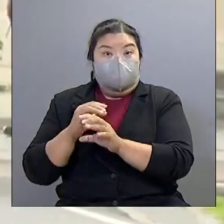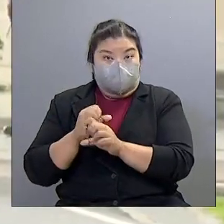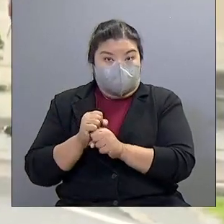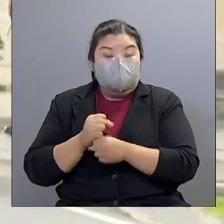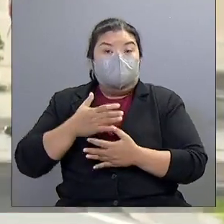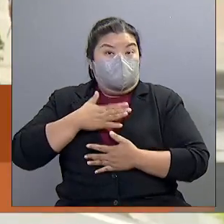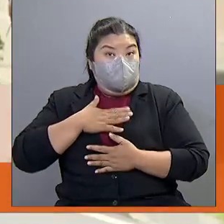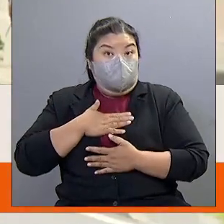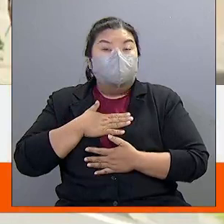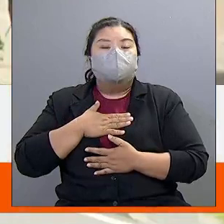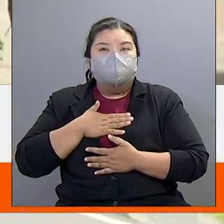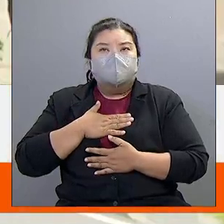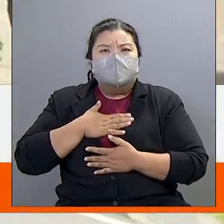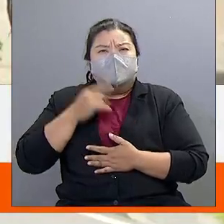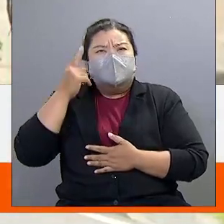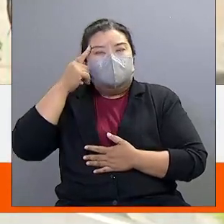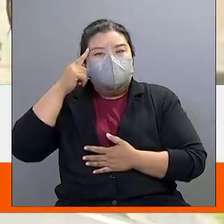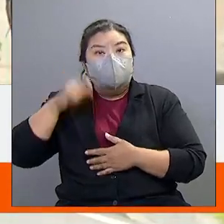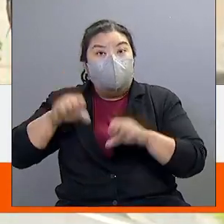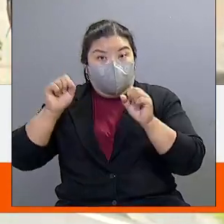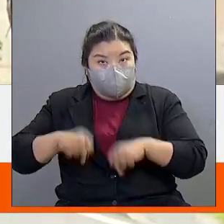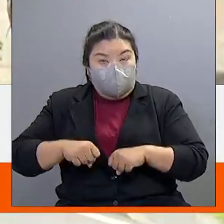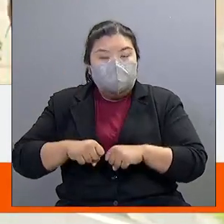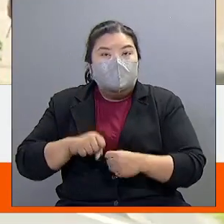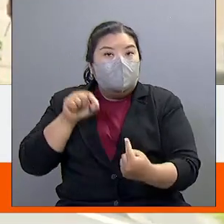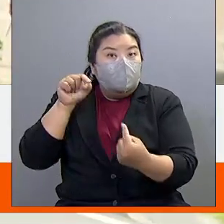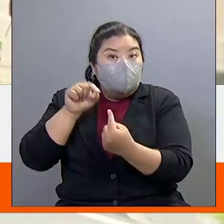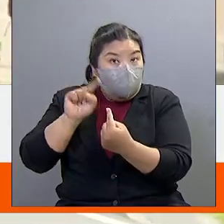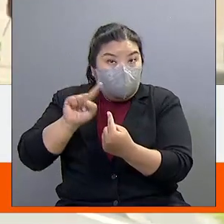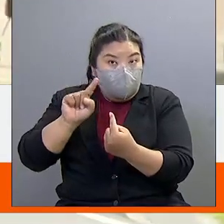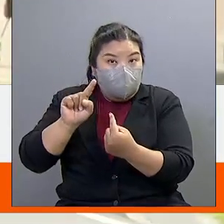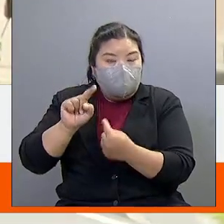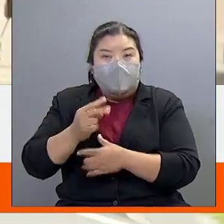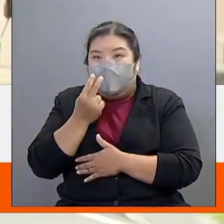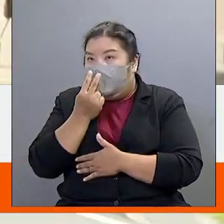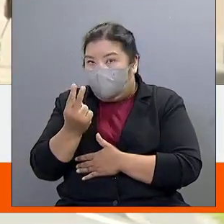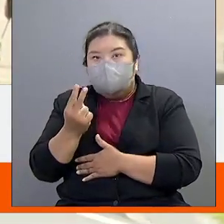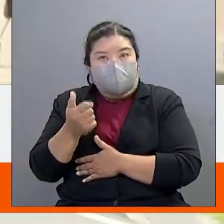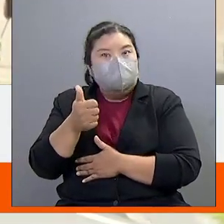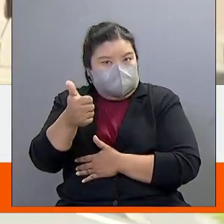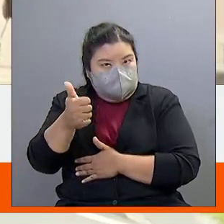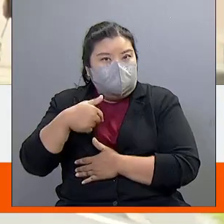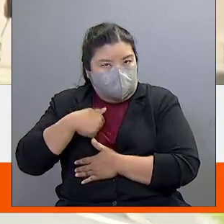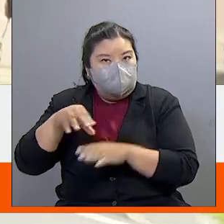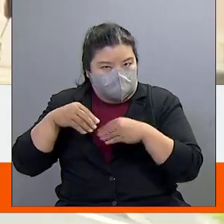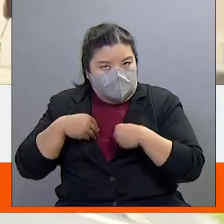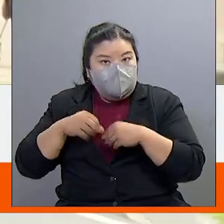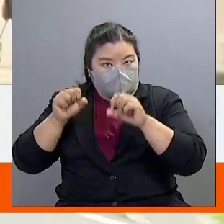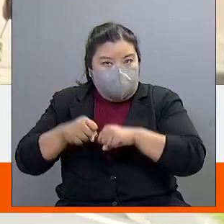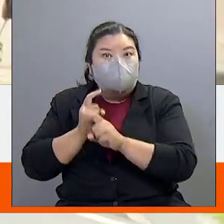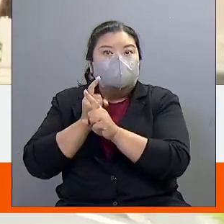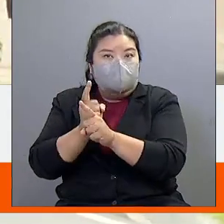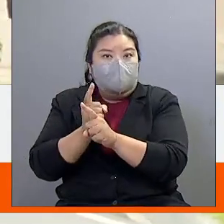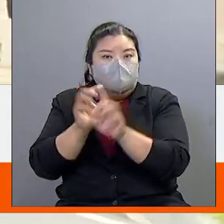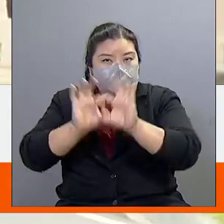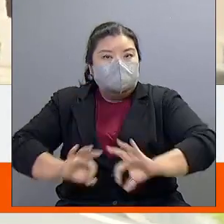ดสินใจในทุกเรื่องไปตามสิ่งที่ถูกที่ควรแล้วก็ยึดประโยชน์ส่วน